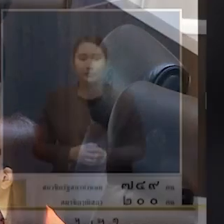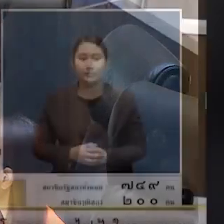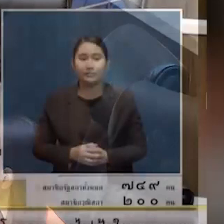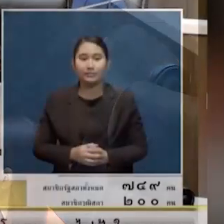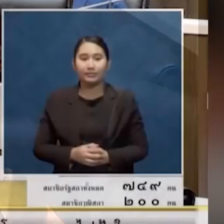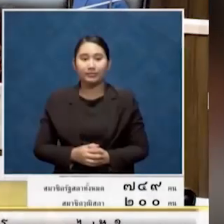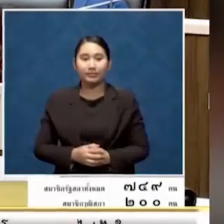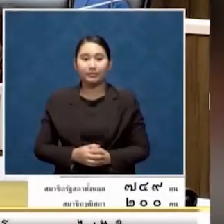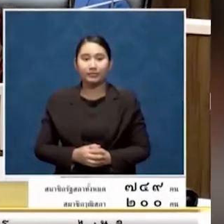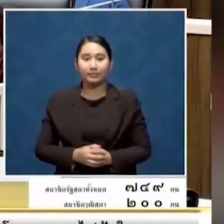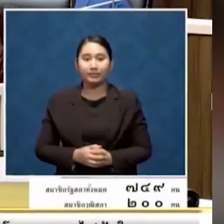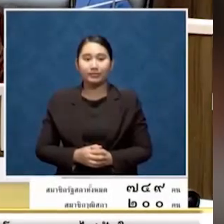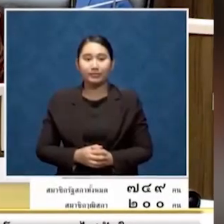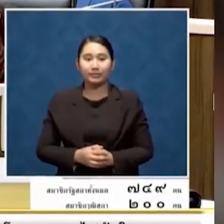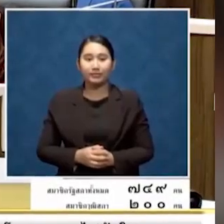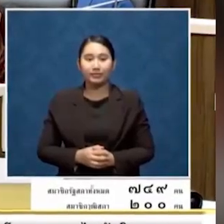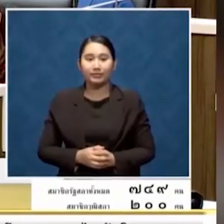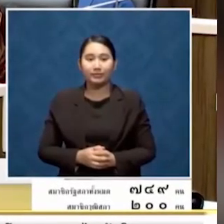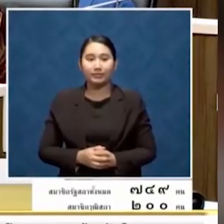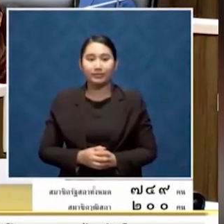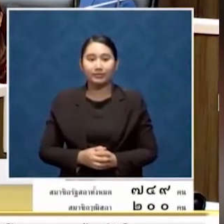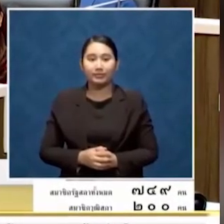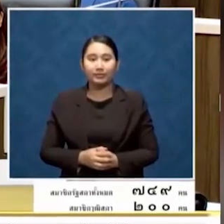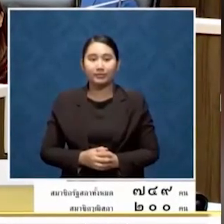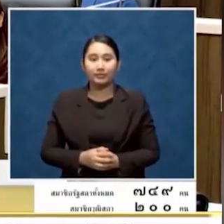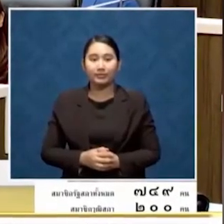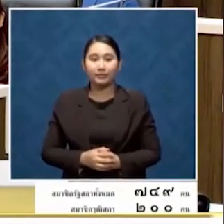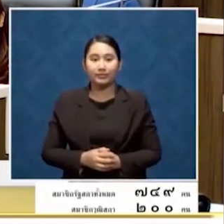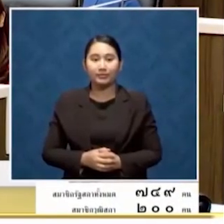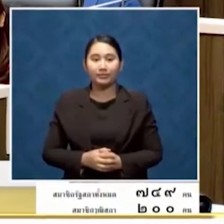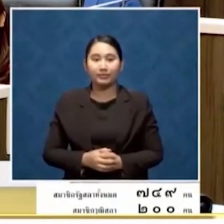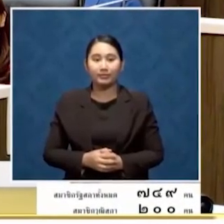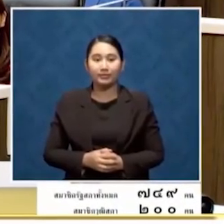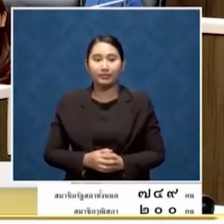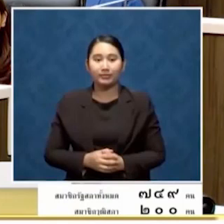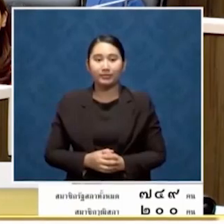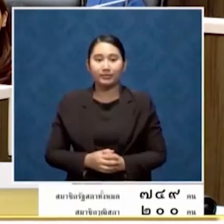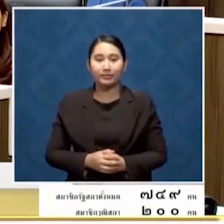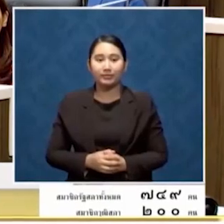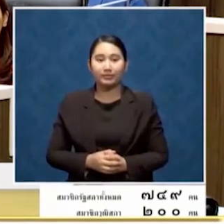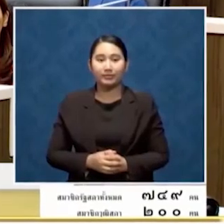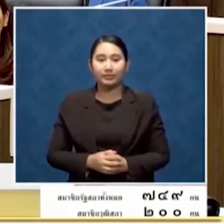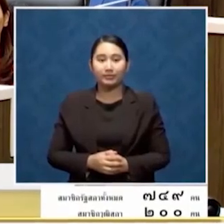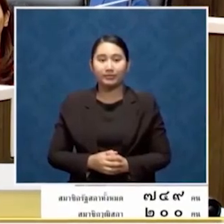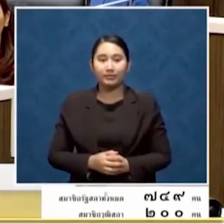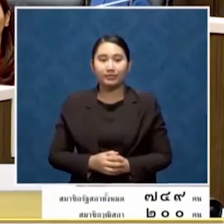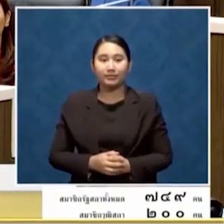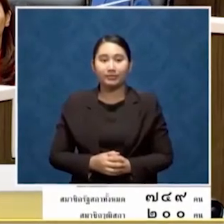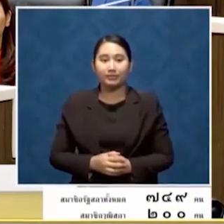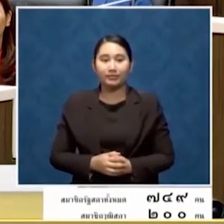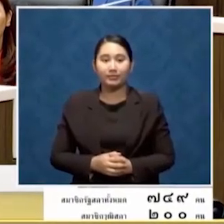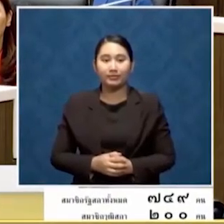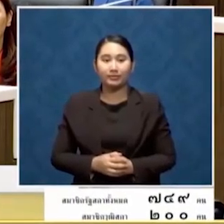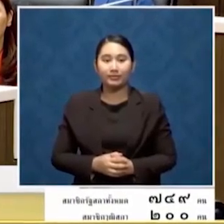ที่สนับสนุนทางฝั่งพิธาแสดงความไม่เห็นด้วยกับผลที่ออกมาและมีการวิพากษ์วิจารณ์ไปถึงสว.บ